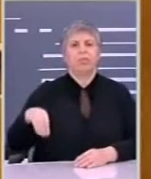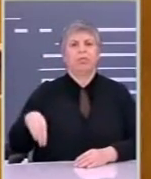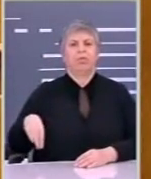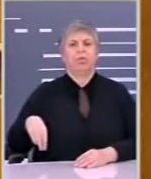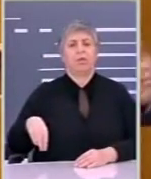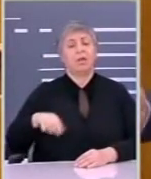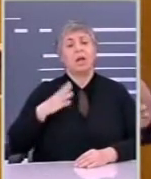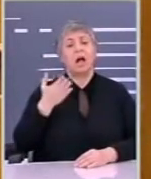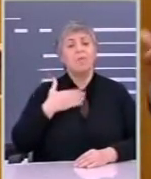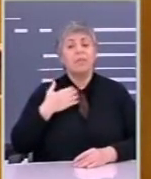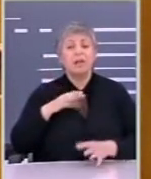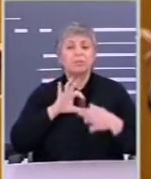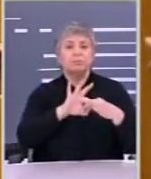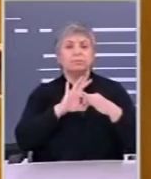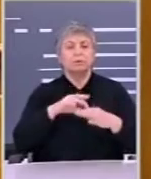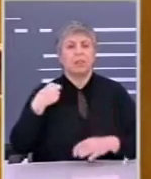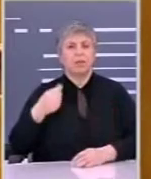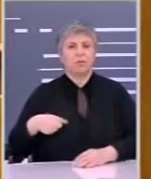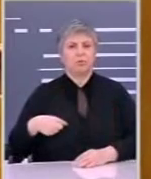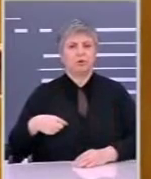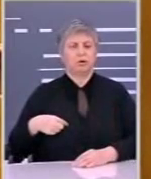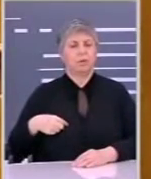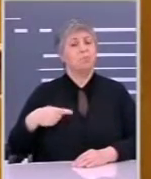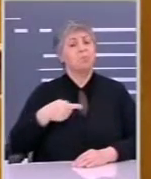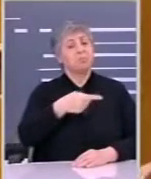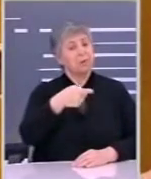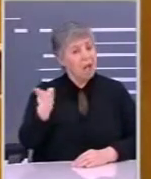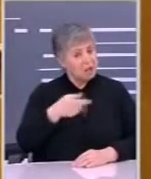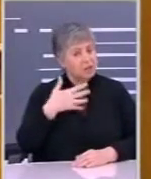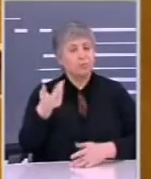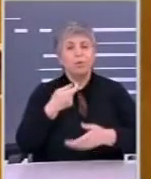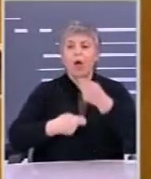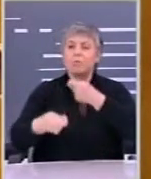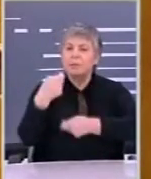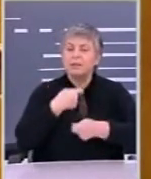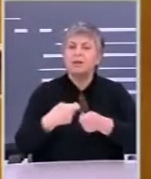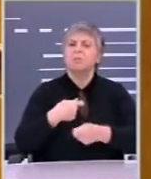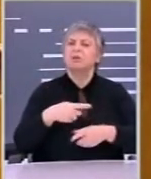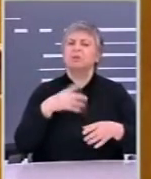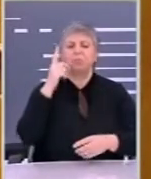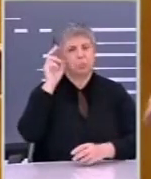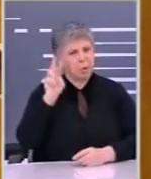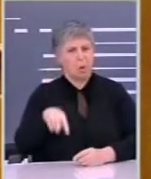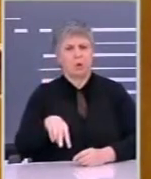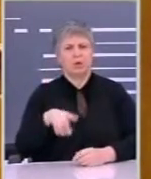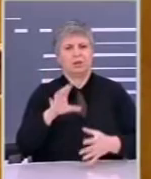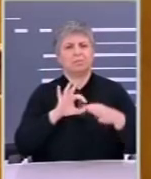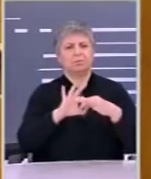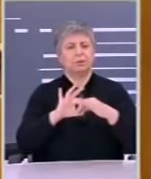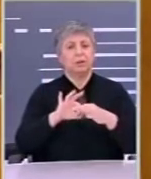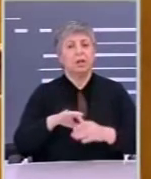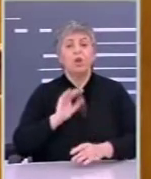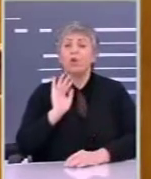δημοσίου. Πηγαίνετε λοιπόν εσείς που έχετε μεγάλες σχέσεις με τον επιχειρηματικό κόσμο και πέστε λοιπόν τώρα τα 2 χρόνια του